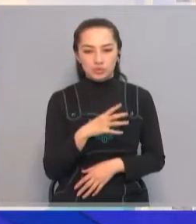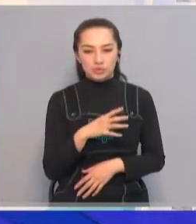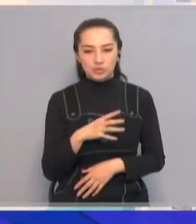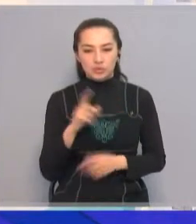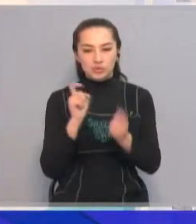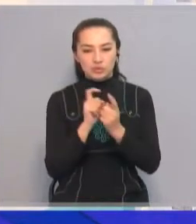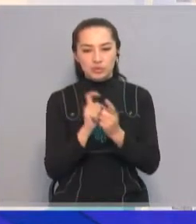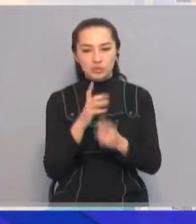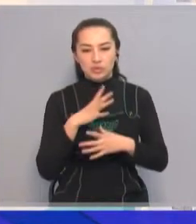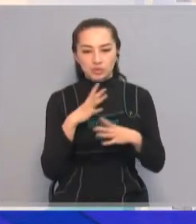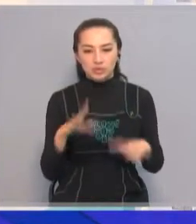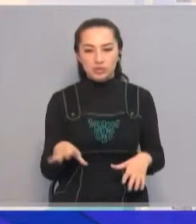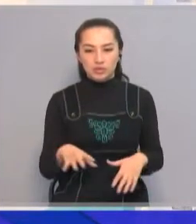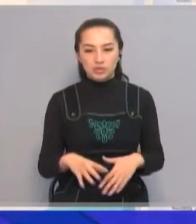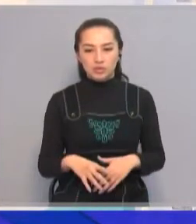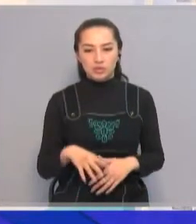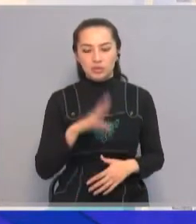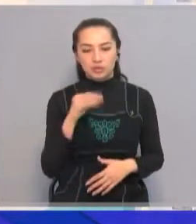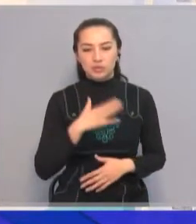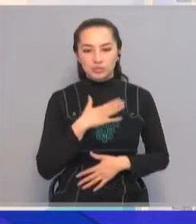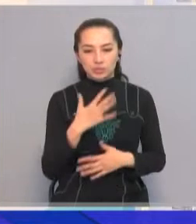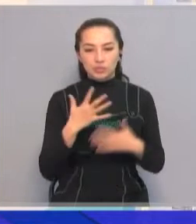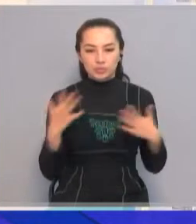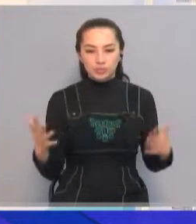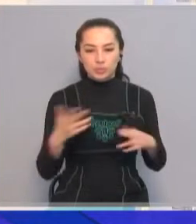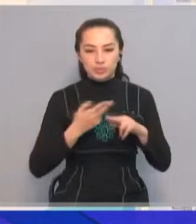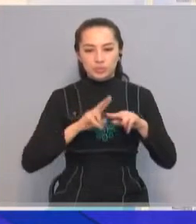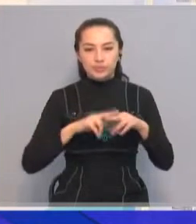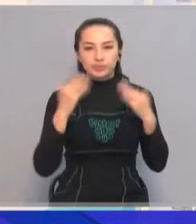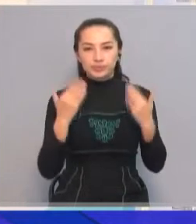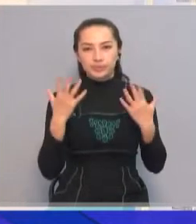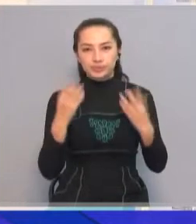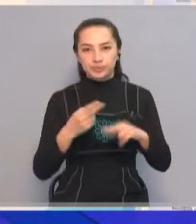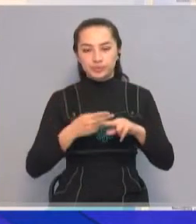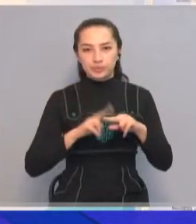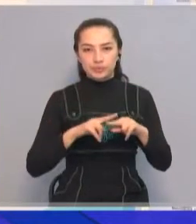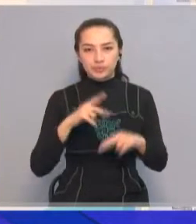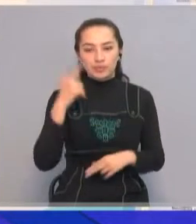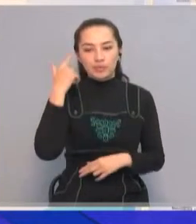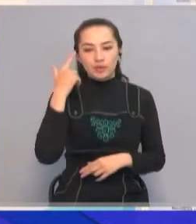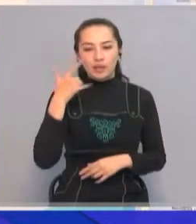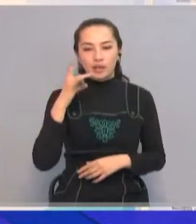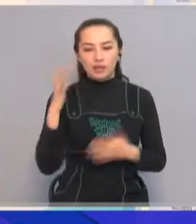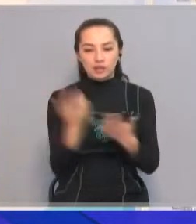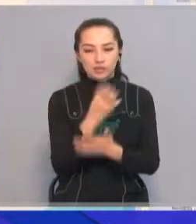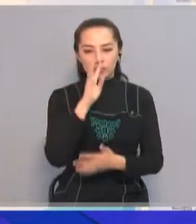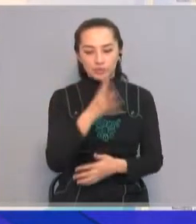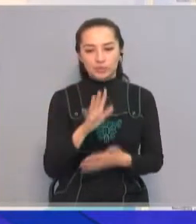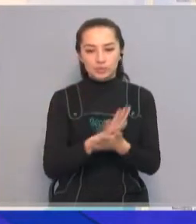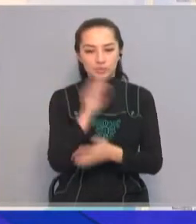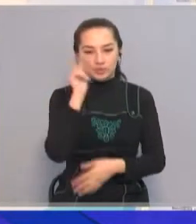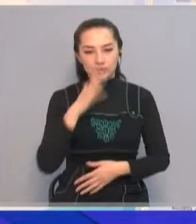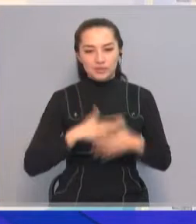Ишқандай ұрыс, ондай нәрсе жоқ болатыр. Үлкен рахмет о жағынан. Бүгін мен грант ұтып алдым 4 жылға. Өте